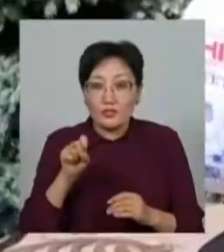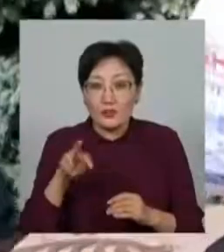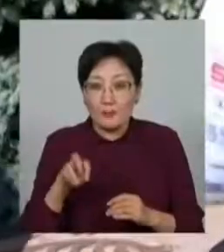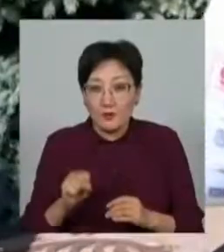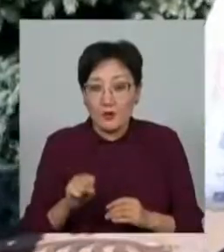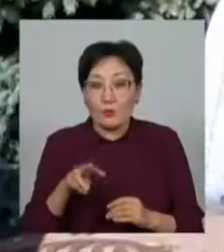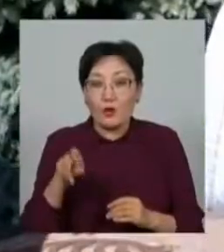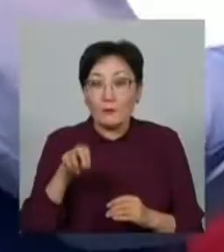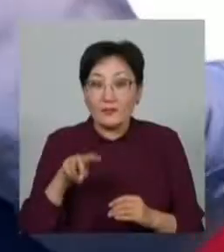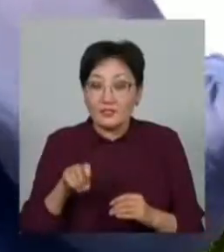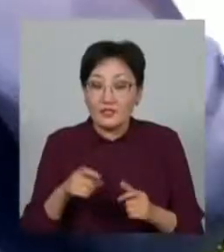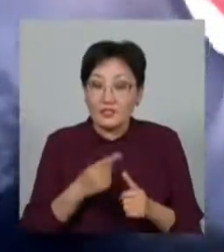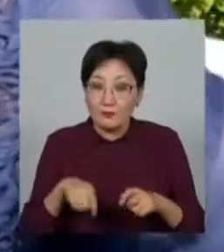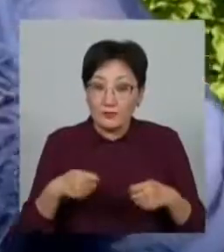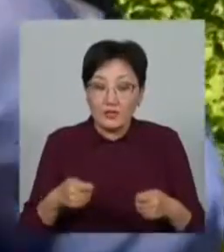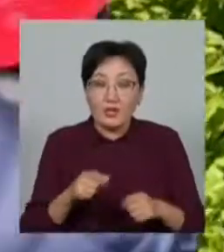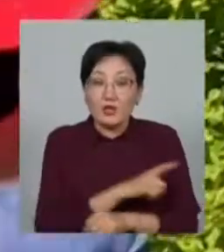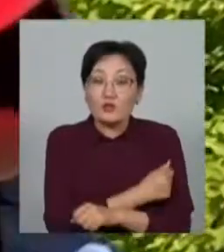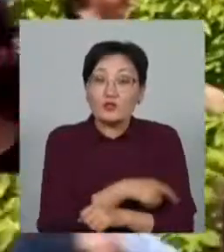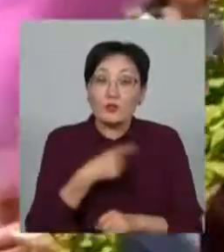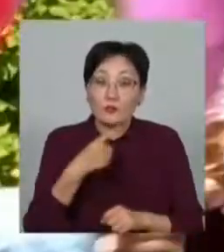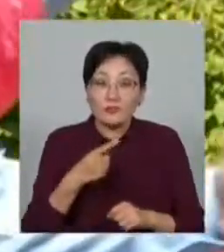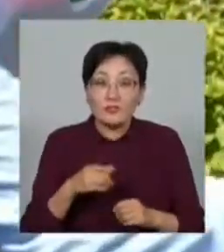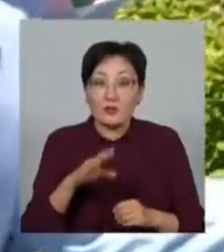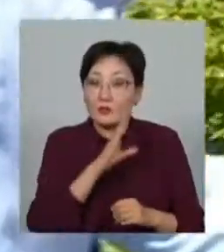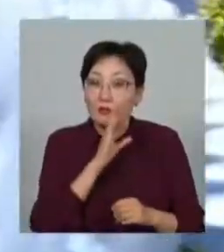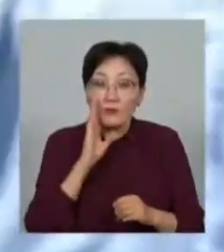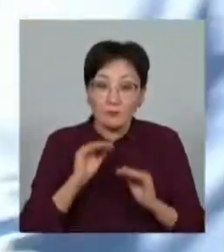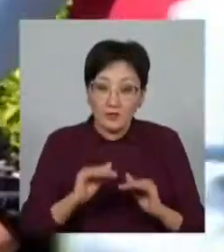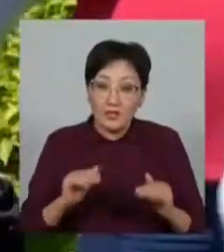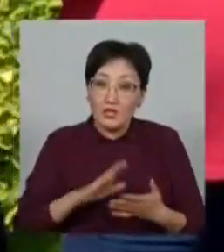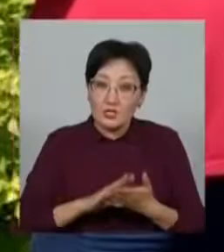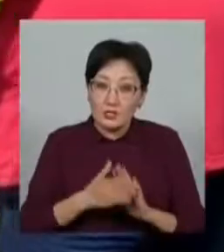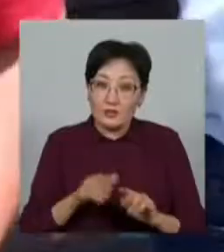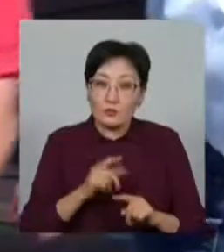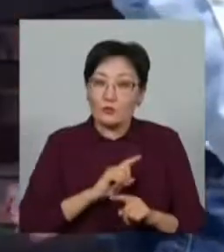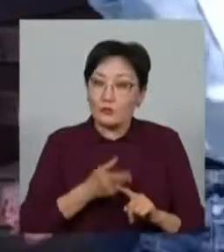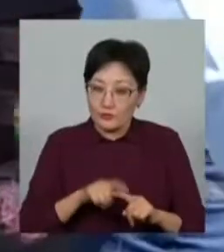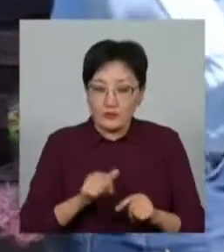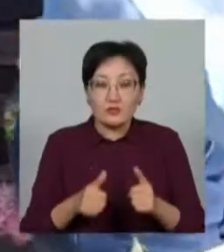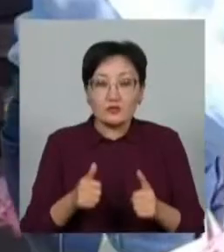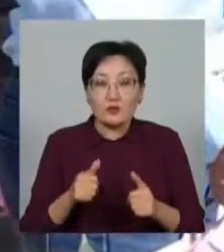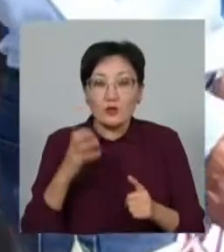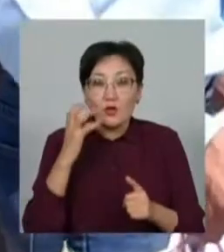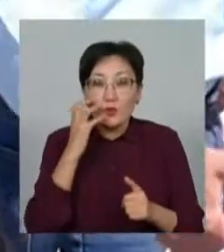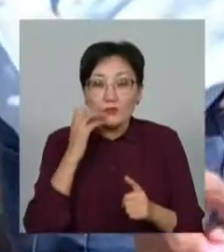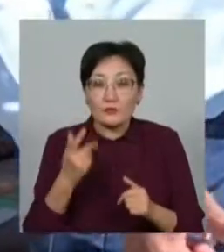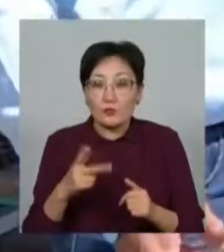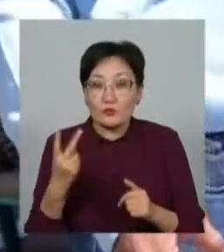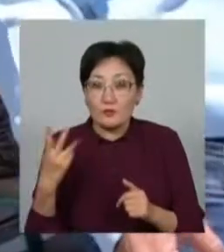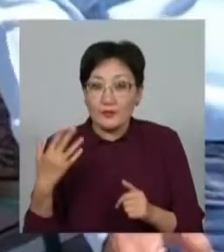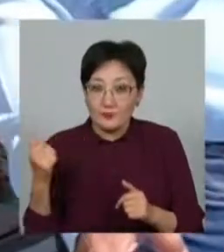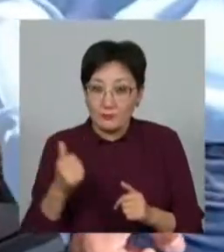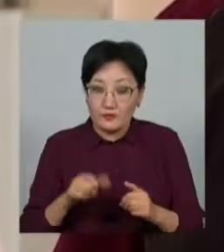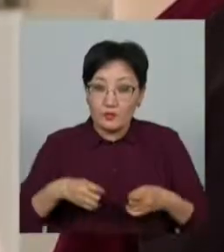Мухлиса, Мухаммад Али есімдері берілген. Дәргерлердің сөзінше ана мен балалардың да жағдайы өте жақсы. Жүктіліктің 35-ші апталығында